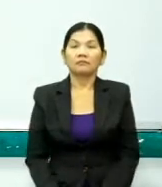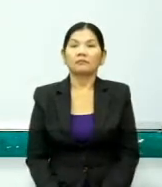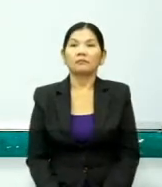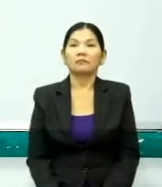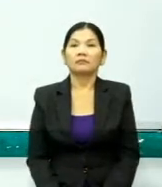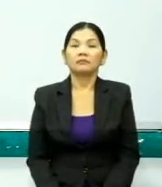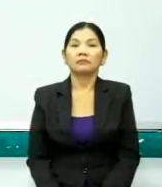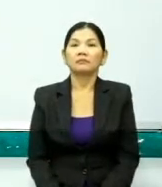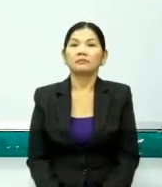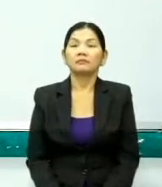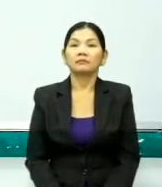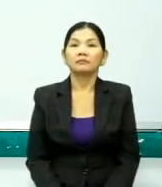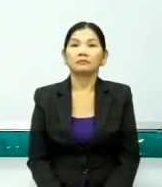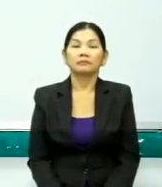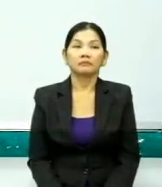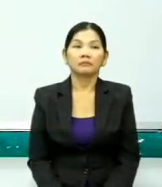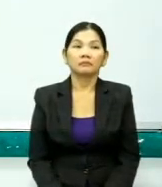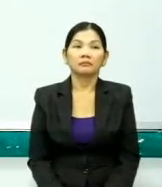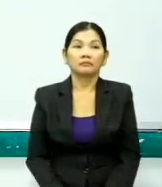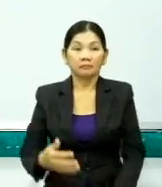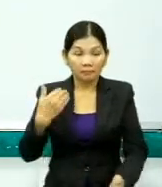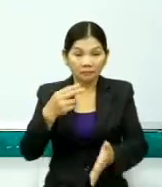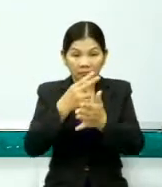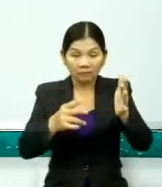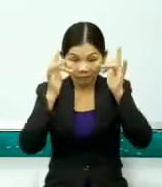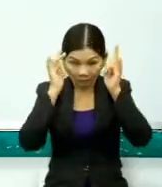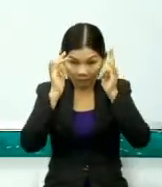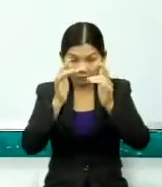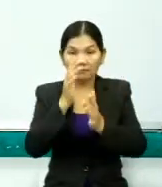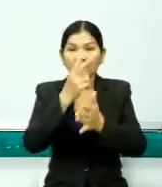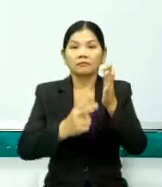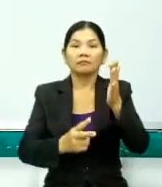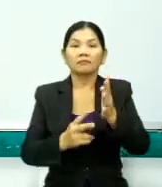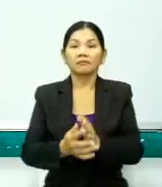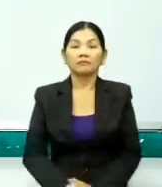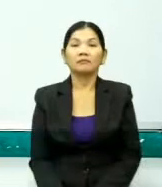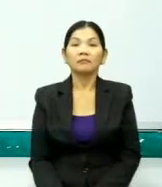Chà con chăm mơ mơ ta nè cừu mình ở vầy giấm mà bằng riêng con.